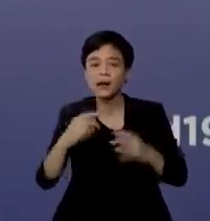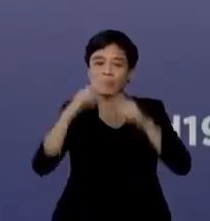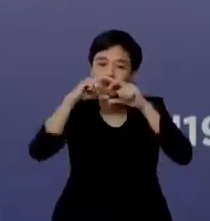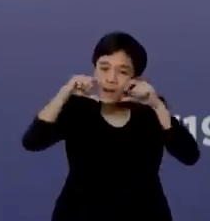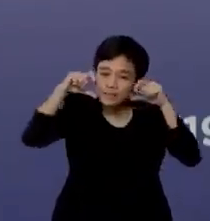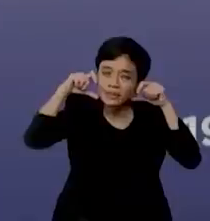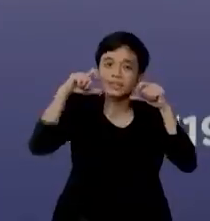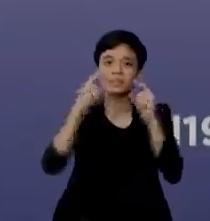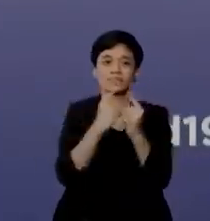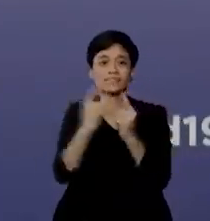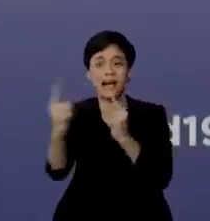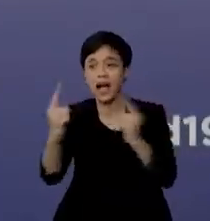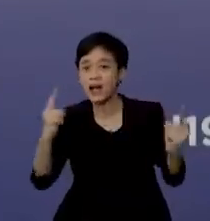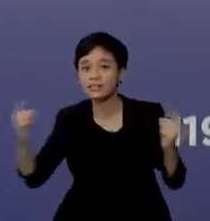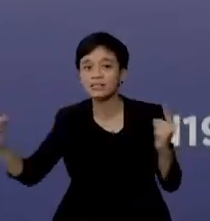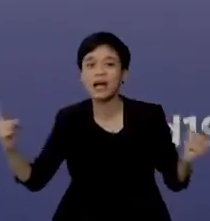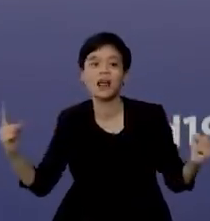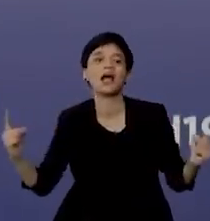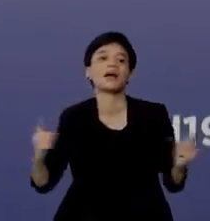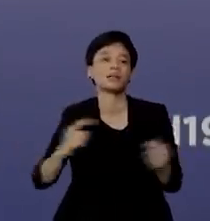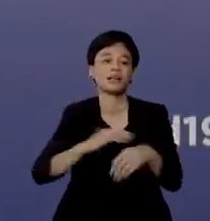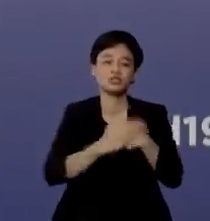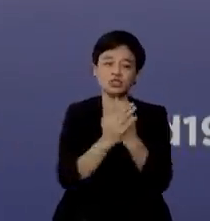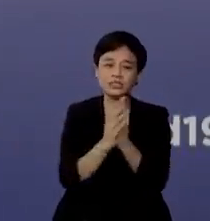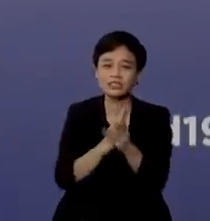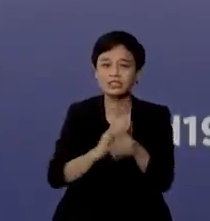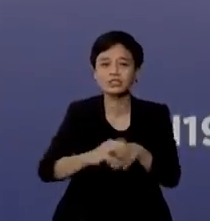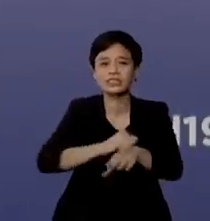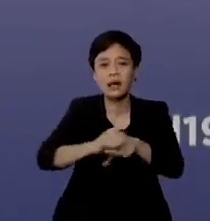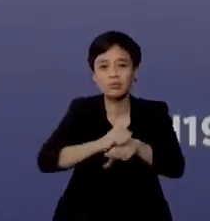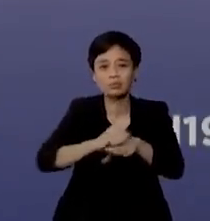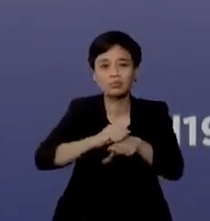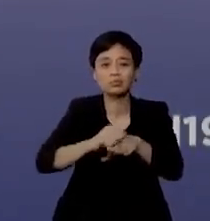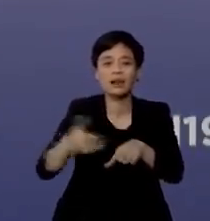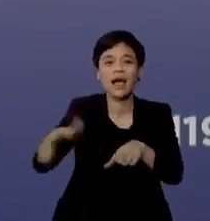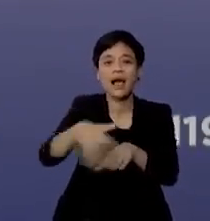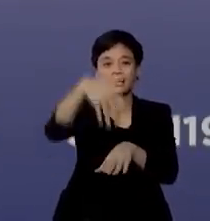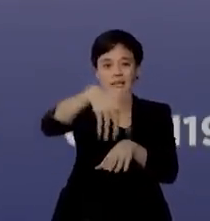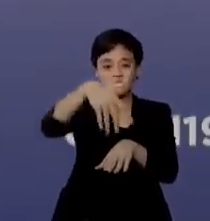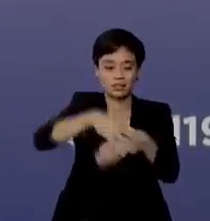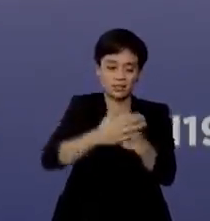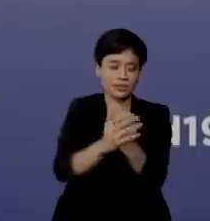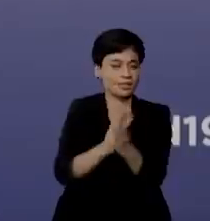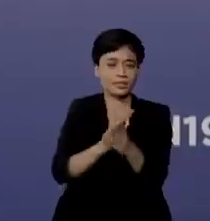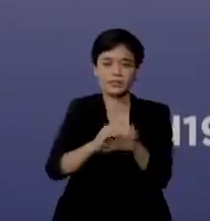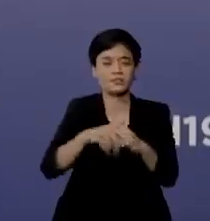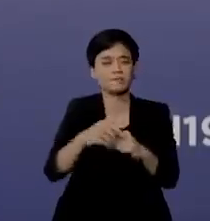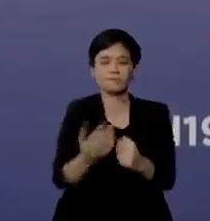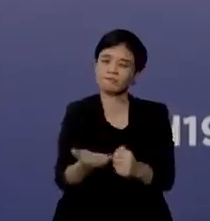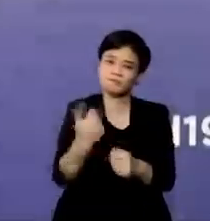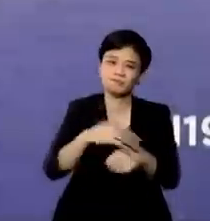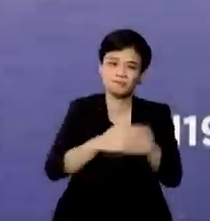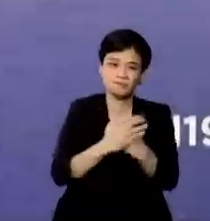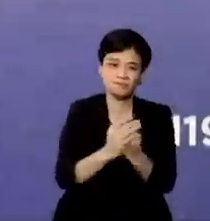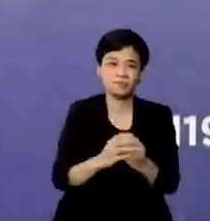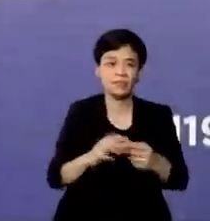menjaga jarak dan rajin mencuci tangan dengan menggunakan sabun dan air mengalir ini adalah bagian yang